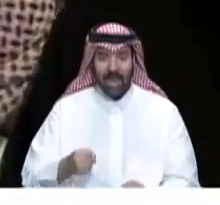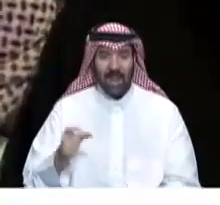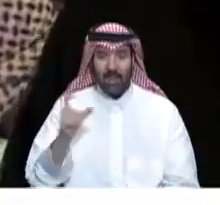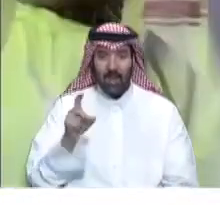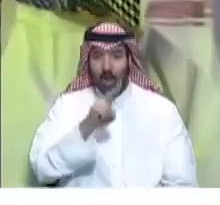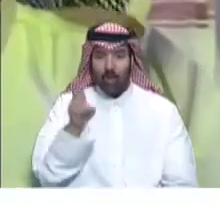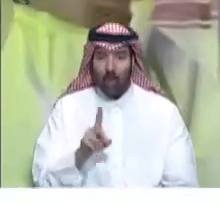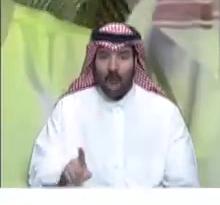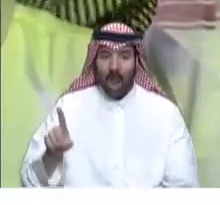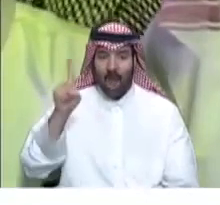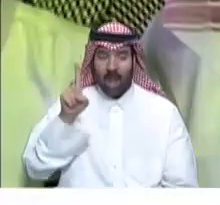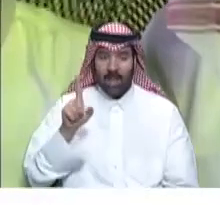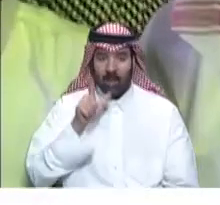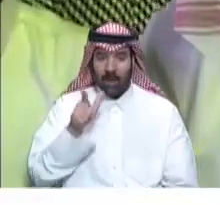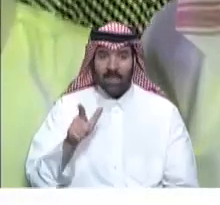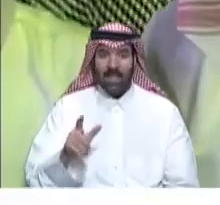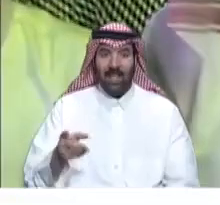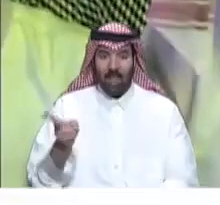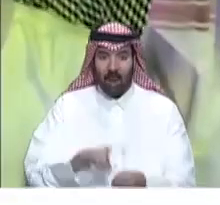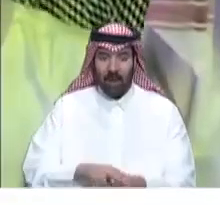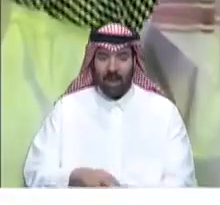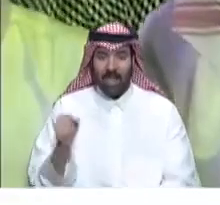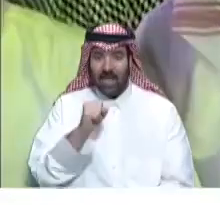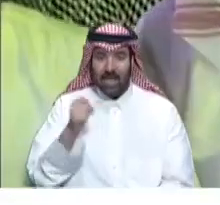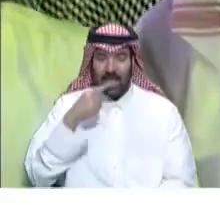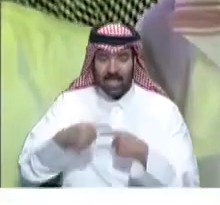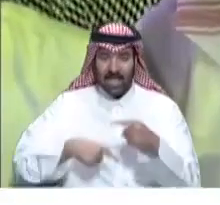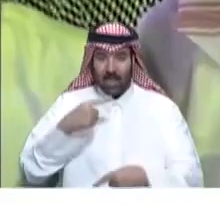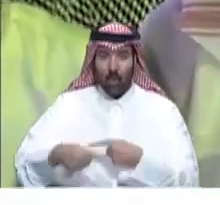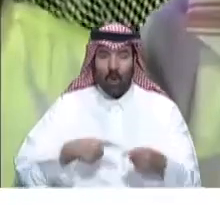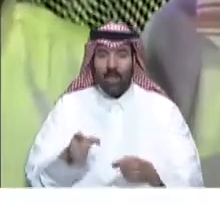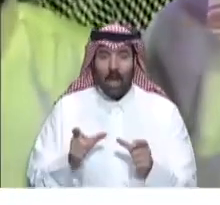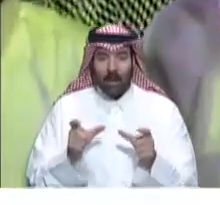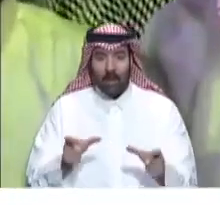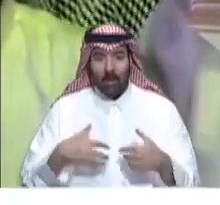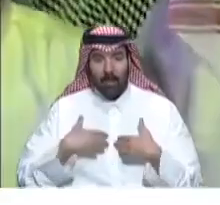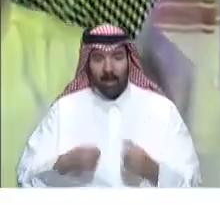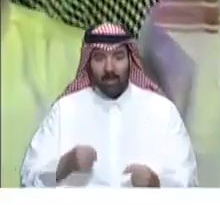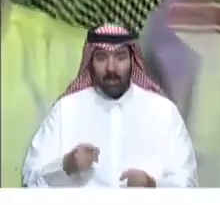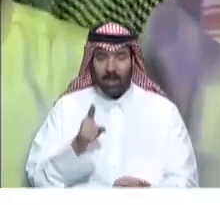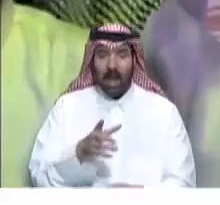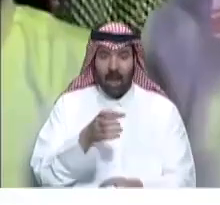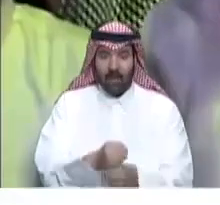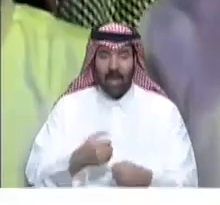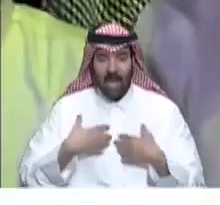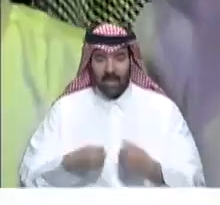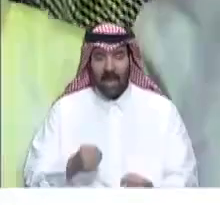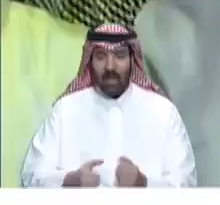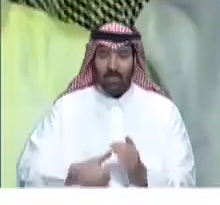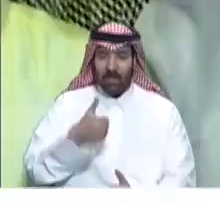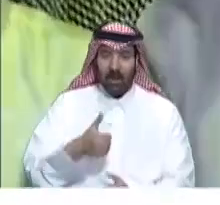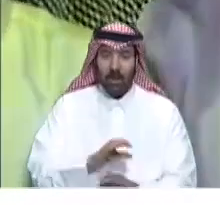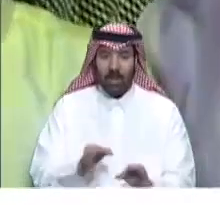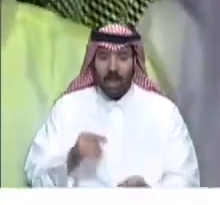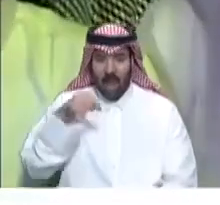وأسأل الله تعالى أن يبلغنا عيد الفطر المبارك سنوات وأعوام مديدة ونحن وأنتم بأتم صحة